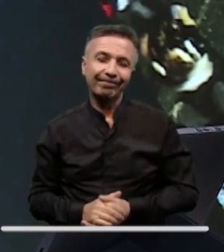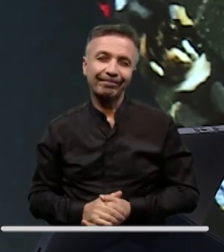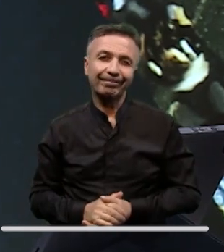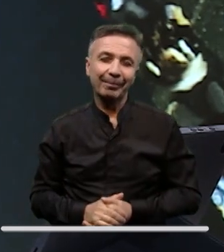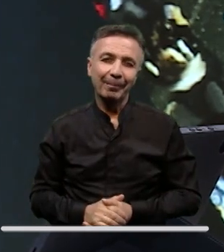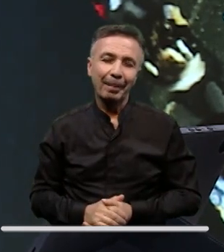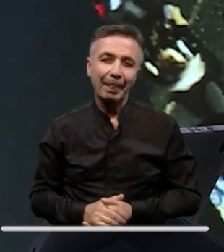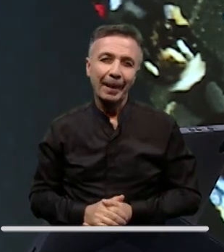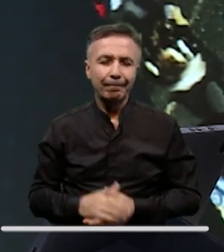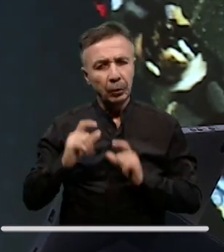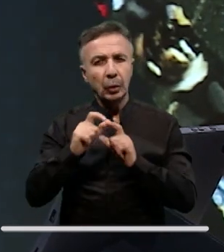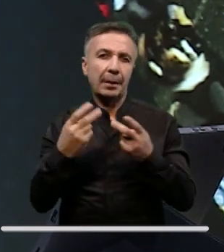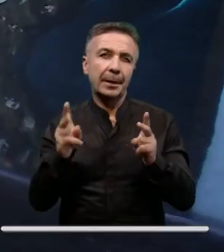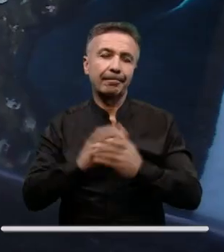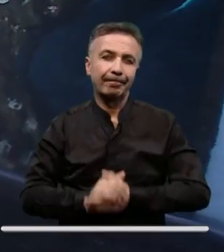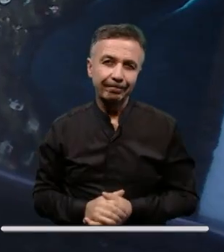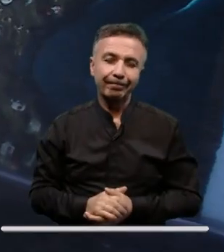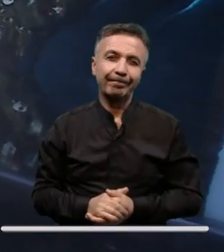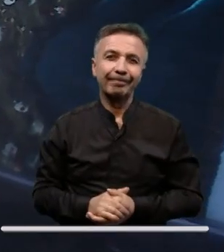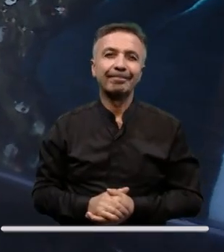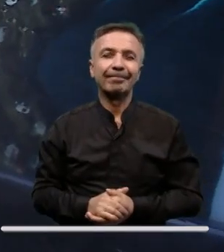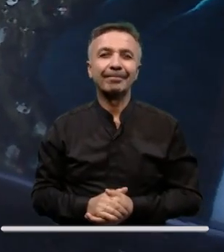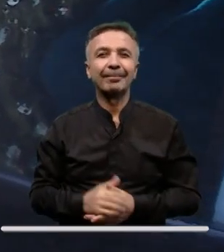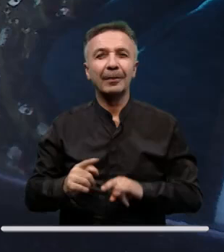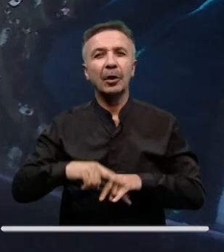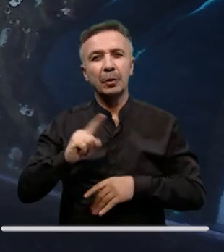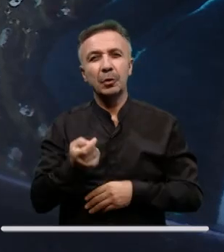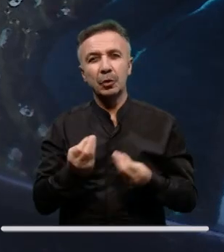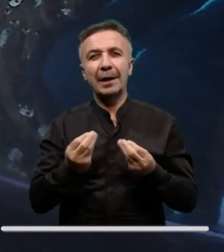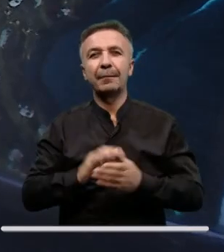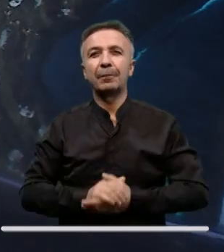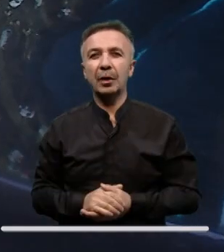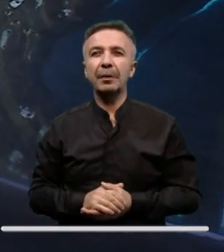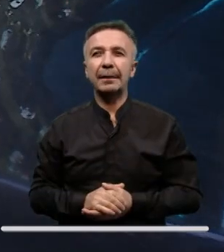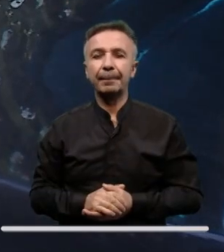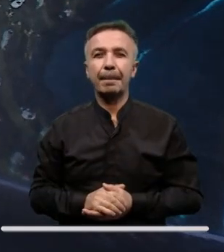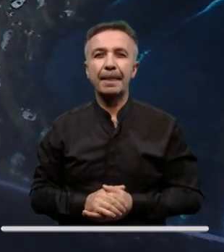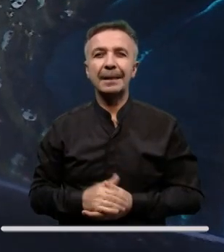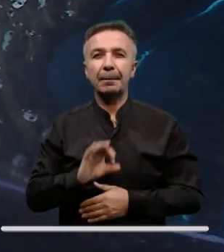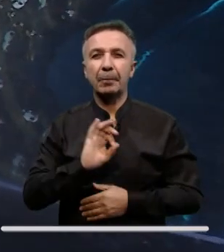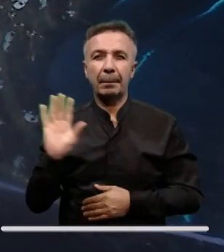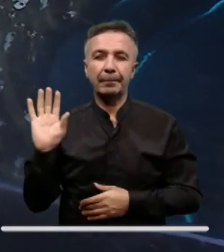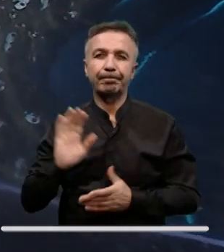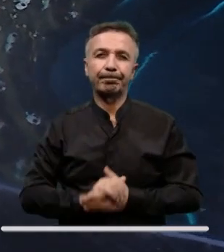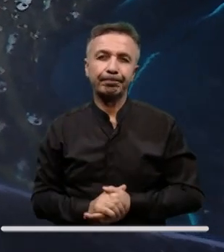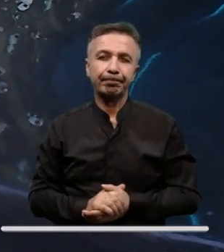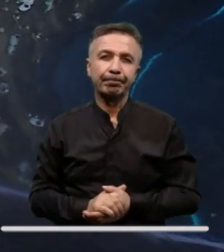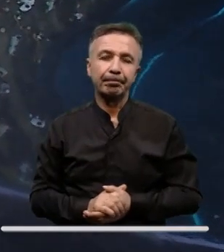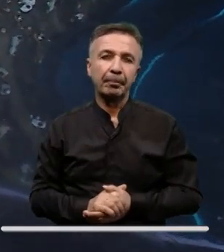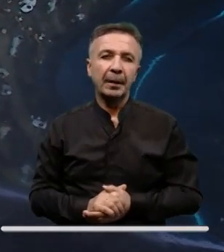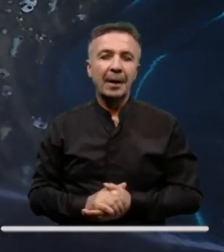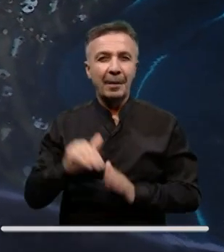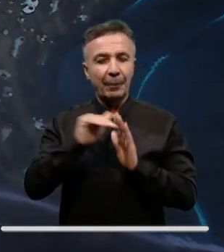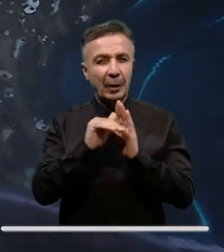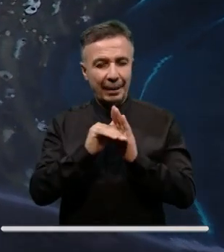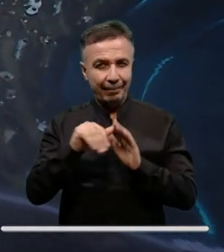yavaş sorularınızı sormaya başlayacağım Fatih hocam hoş geldiniz Safa getirdiniz hoş buld Allah razı olsun Sağ olasınız güzel bir tevafuk oldu sezonu sizinle